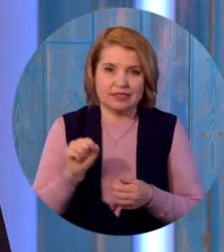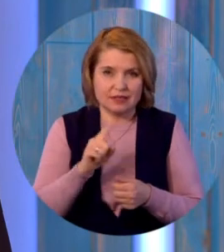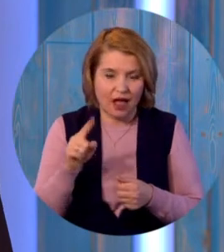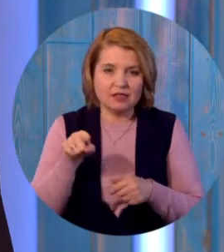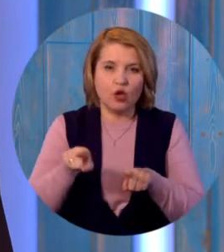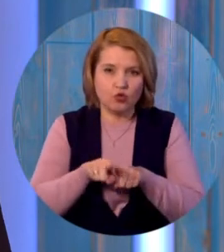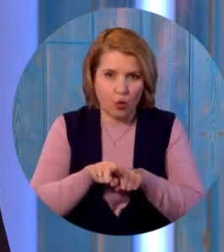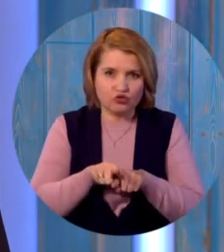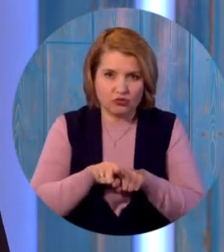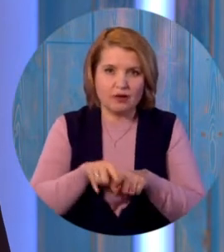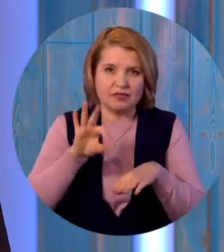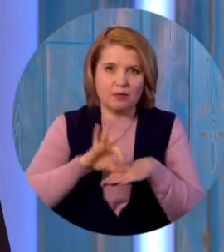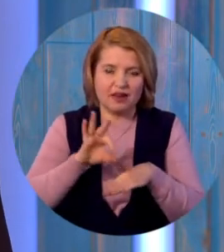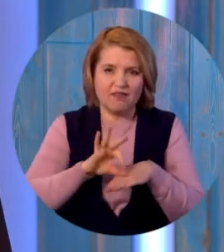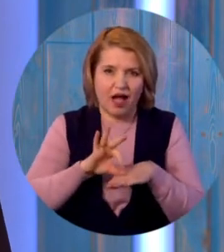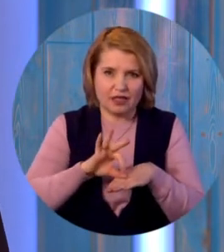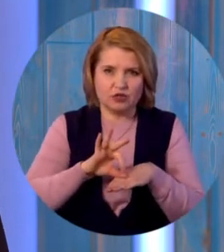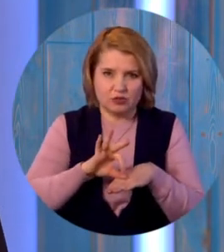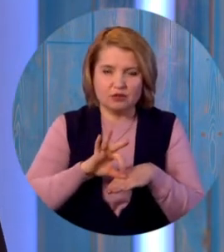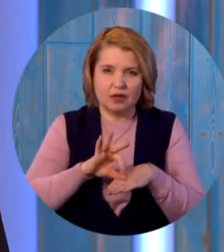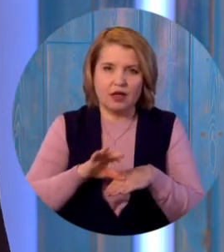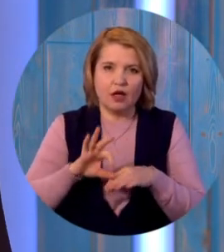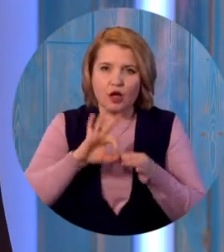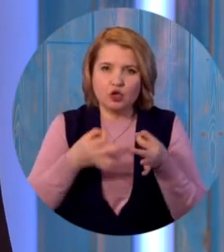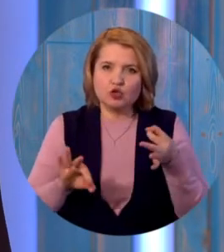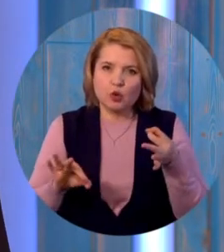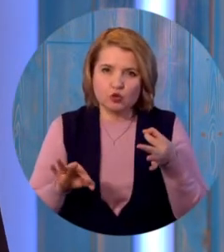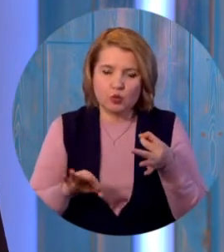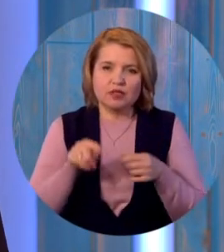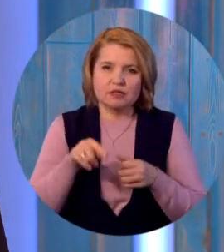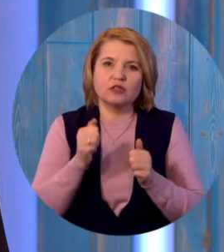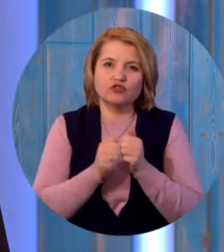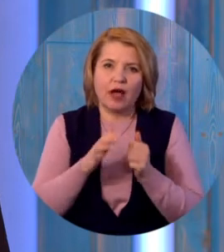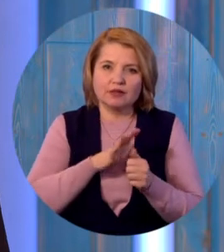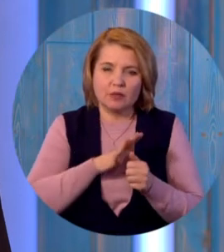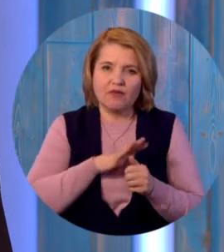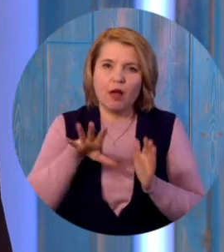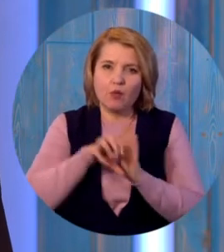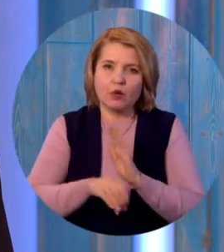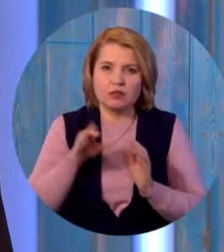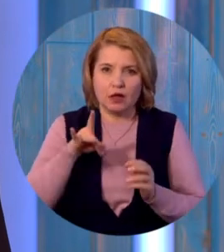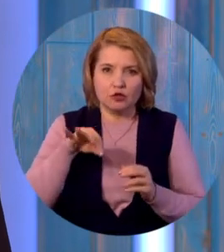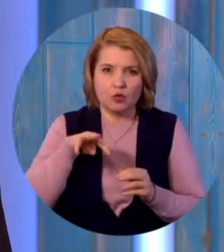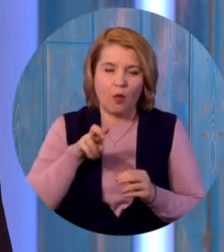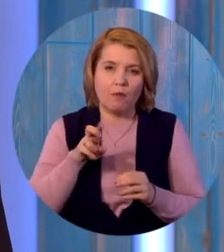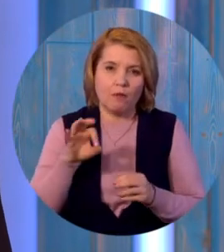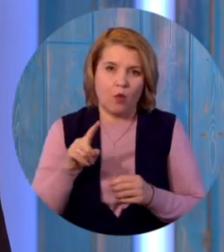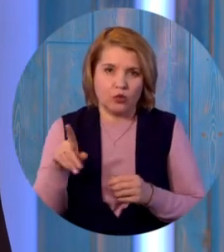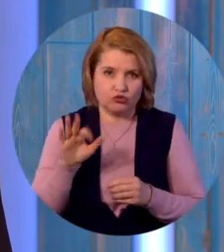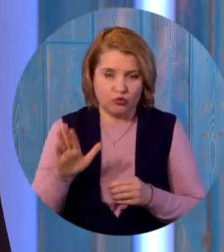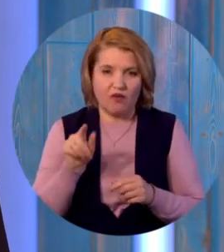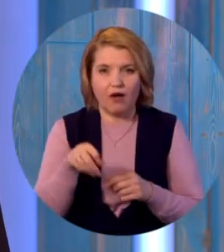сосудистое заболевание. Часто оно сопровождается при варикозной болезни, в том числе после тромбозов развивается. Но здесь, конечно же, нужно